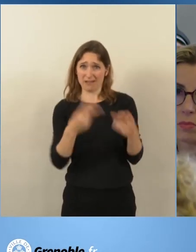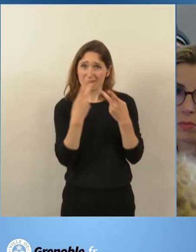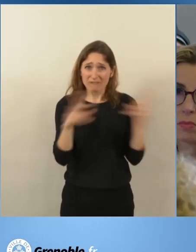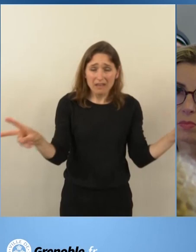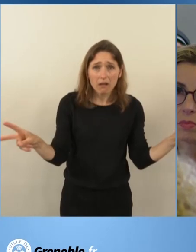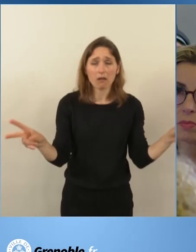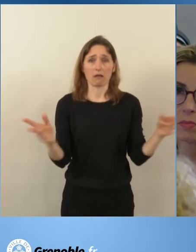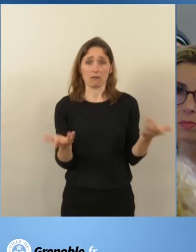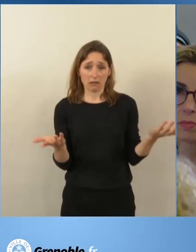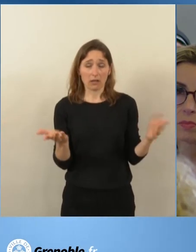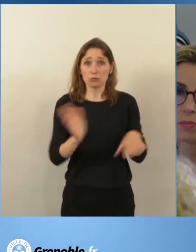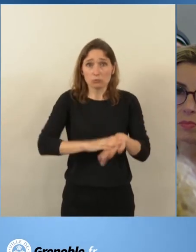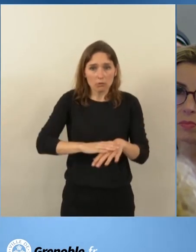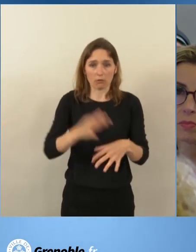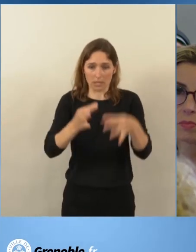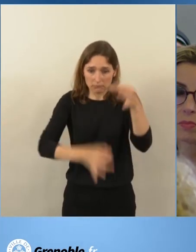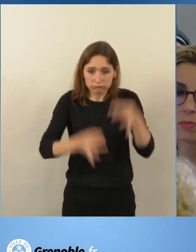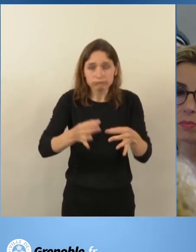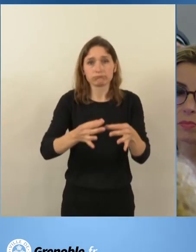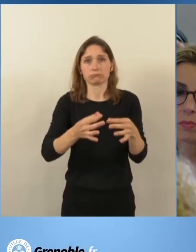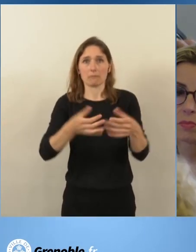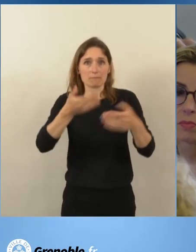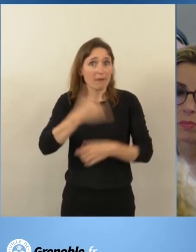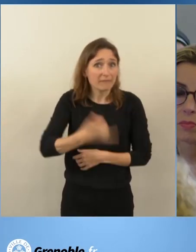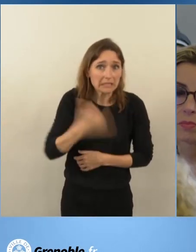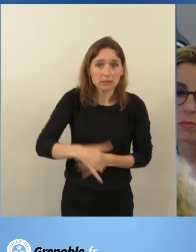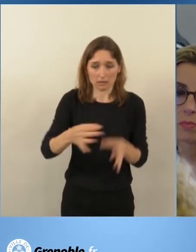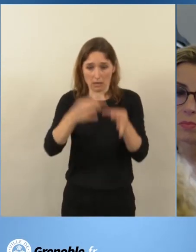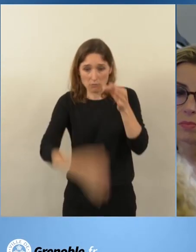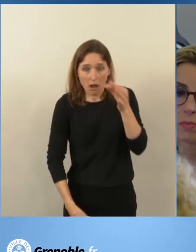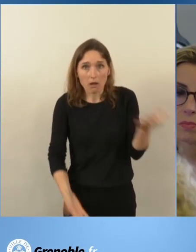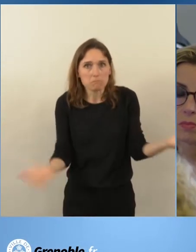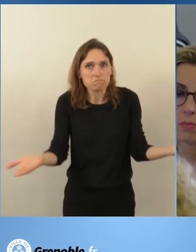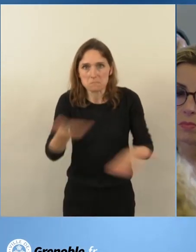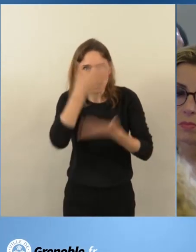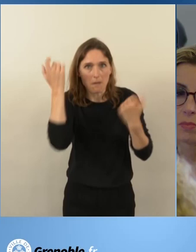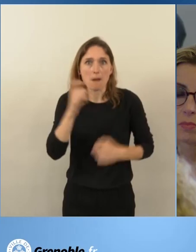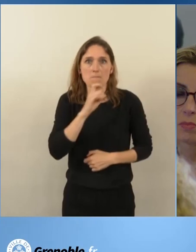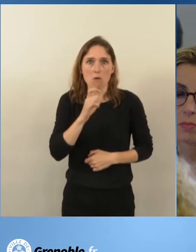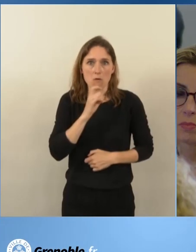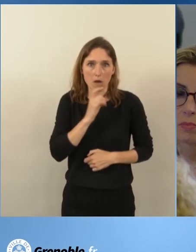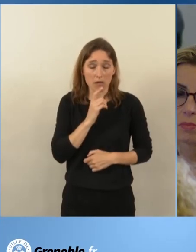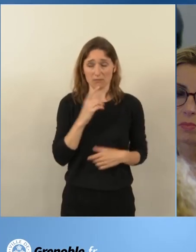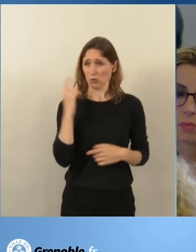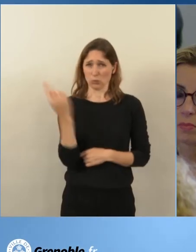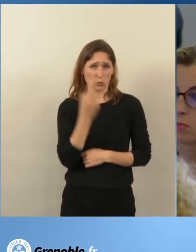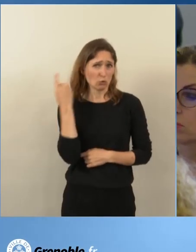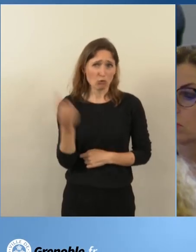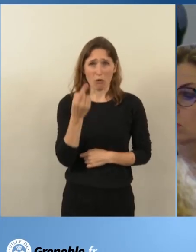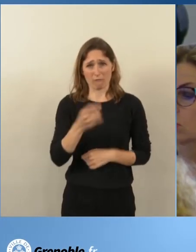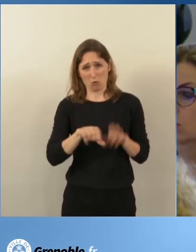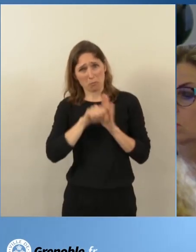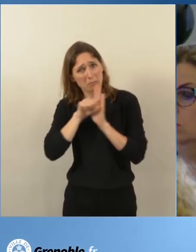sans connaître encore le montant des dommages et intérêts chaque fois comme on le voit d'ailleurs au sein de votre majorité vous privilégiez